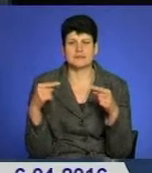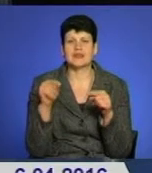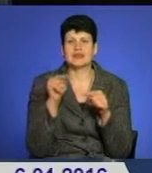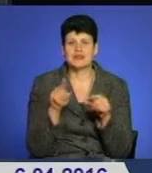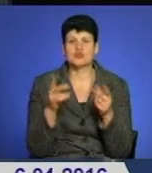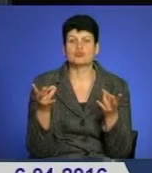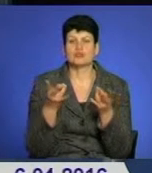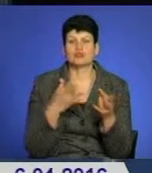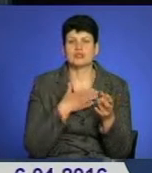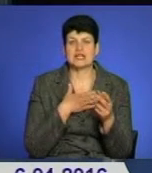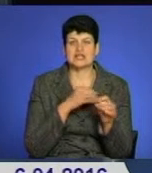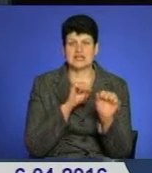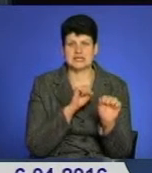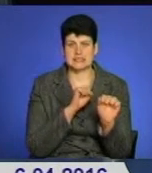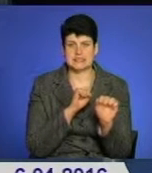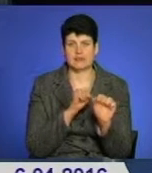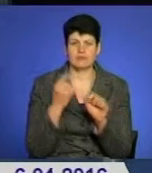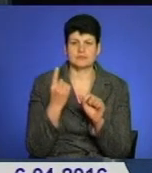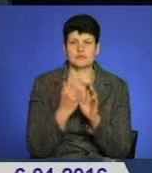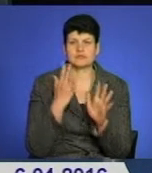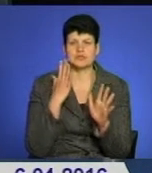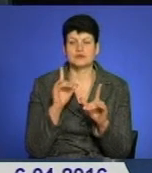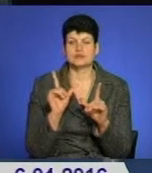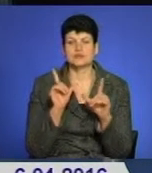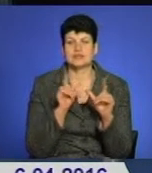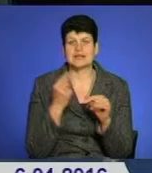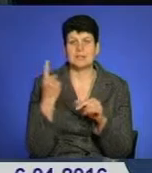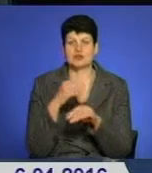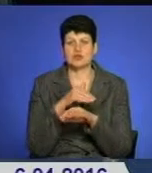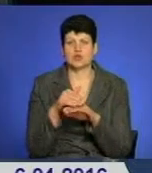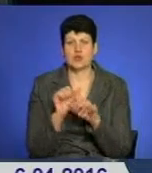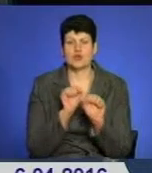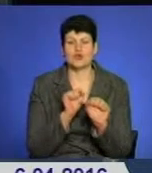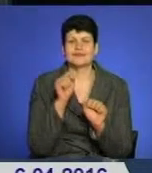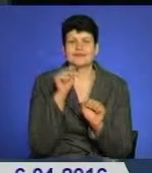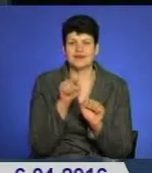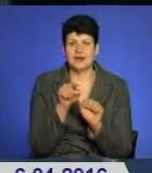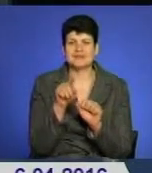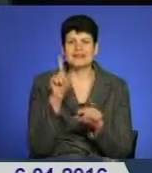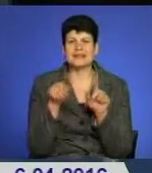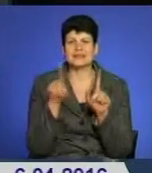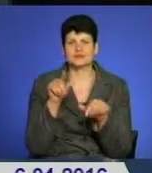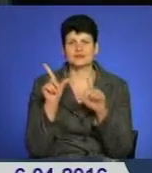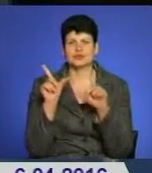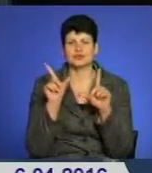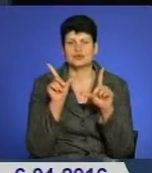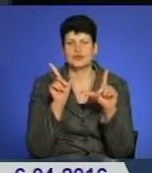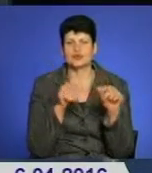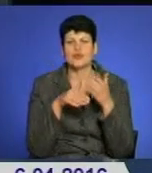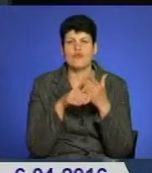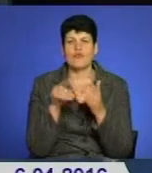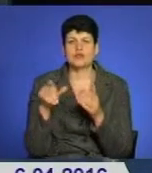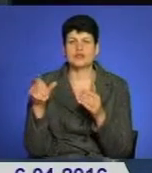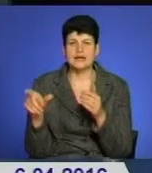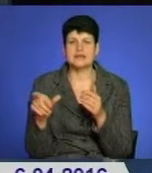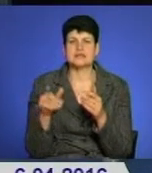що потребують наші захисники. Насамперед вирушають на першу лінію оборони, там, де рідше доїжджають волонтери. Про серця людей, які